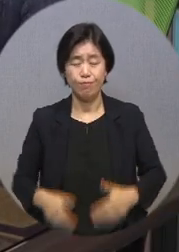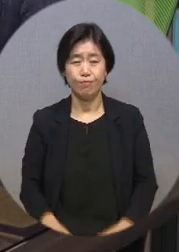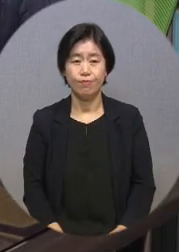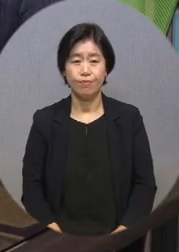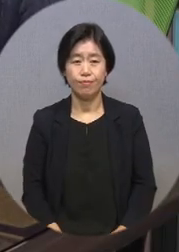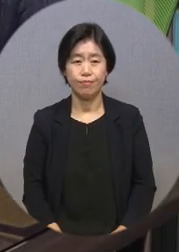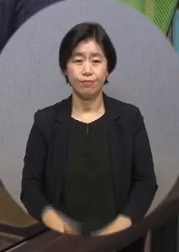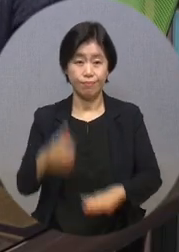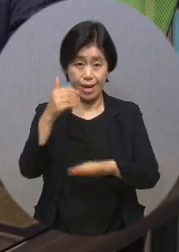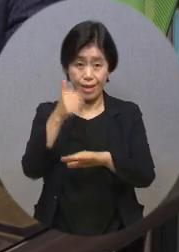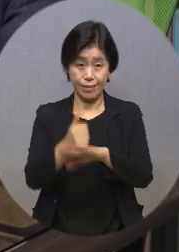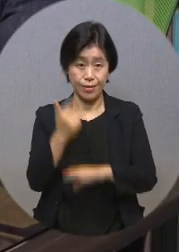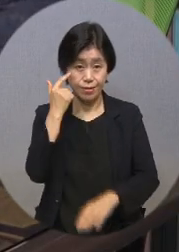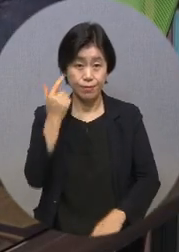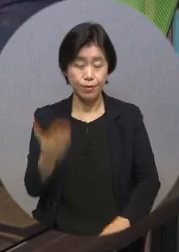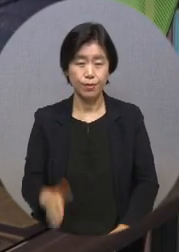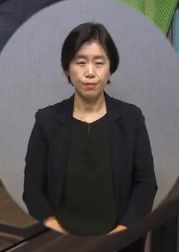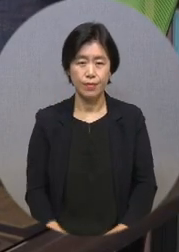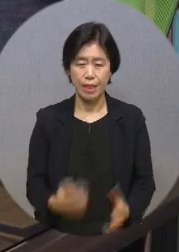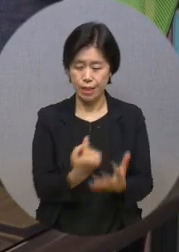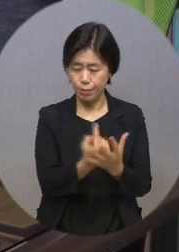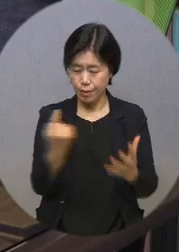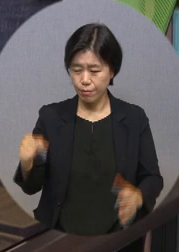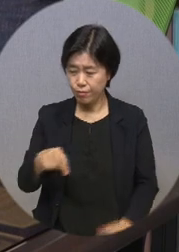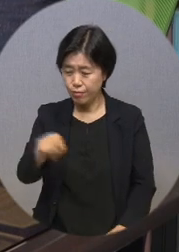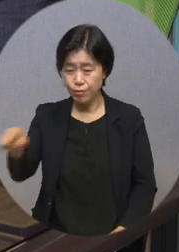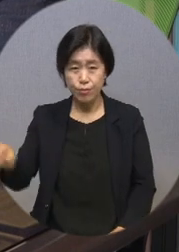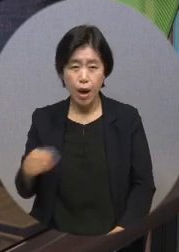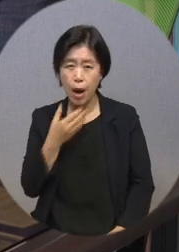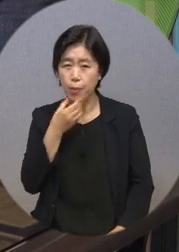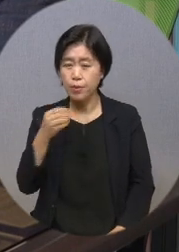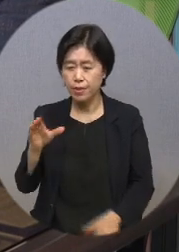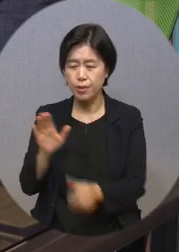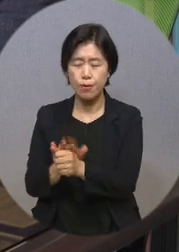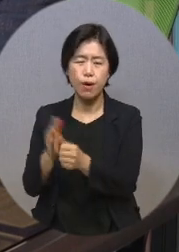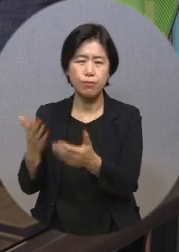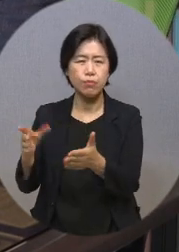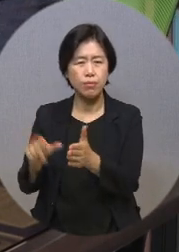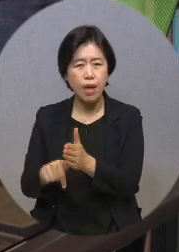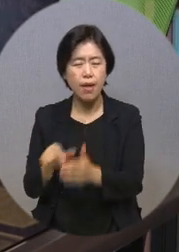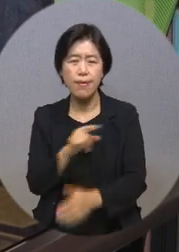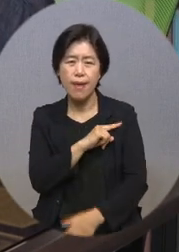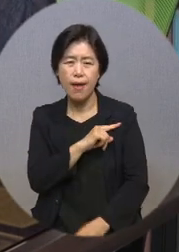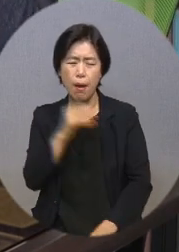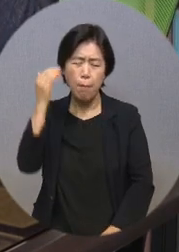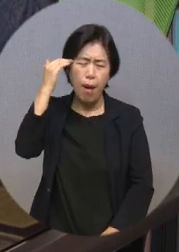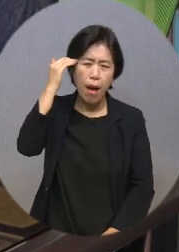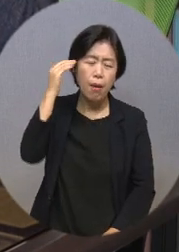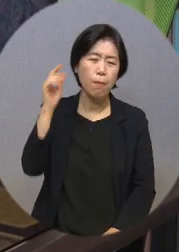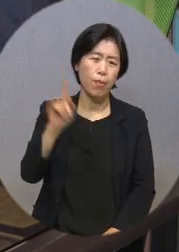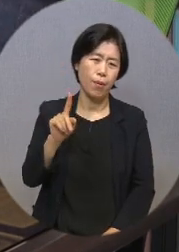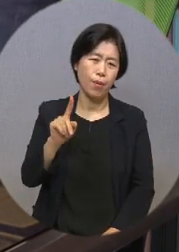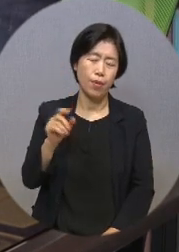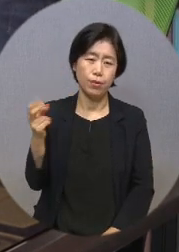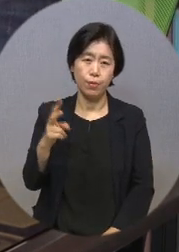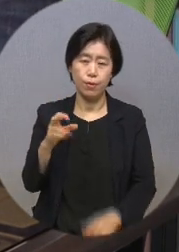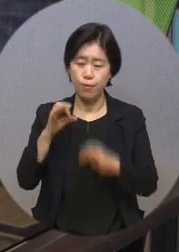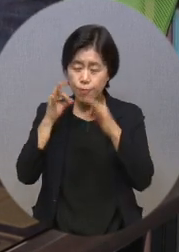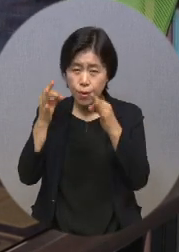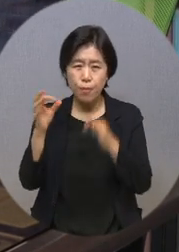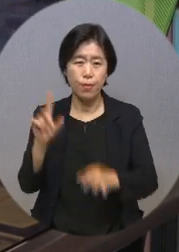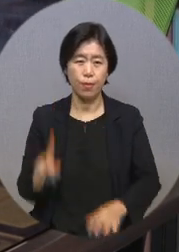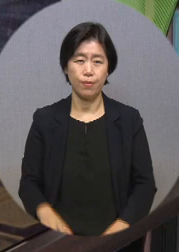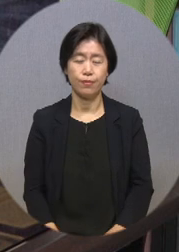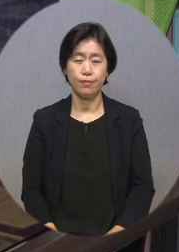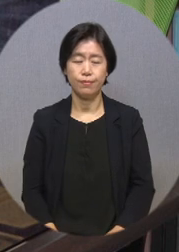마지막으로요. 소외계층들 복지의 가장 큰 문제점 뭐가 있을까요? 또 노력을 해야 된다면 어떤 노력을 해야 할까요?